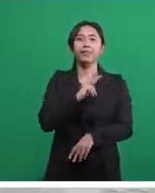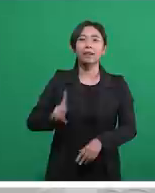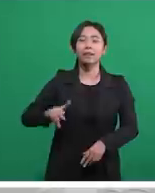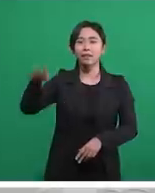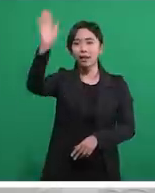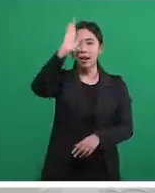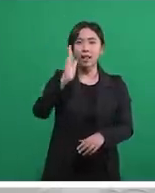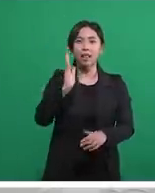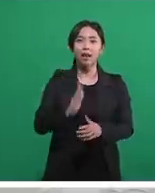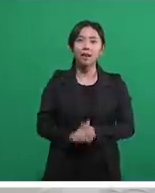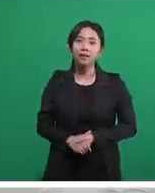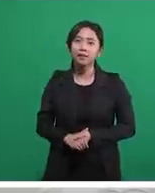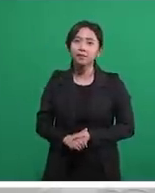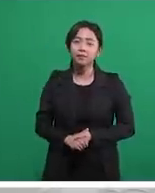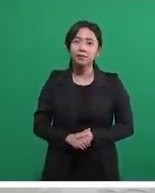pada saat ini.